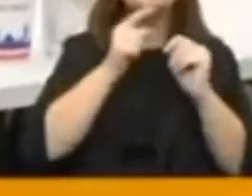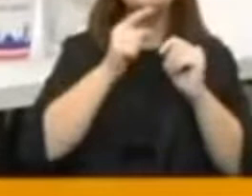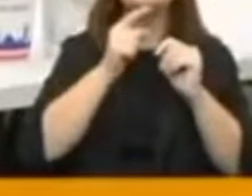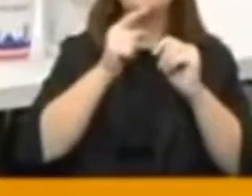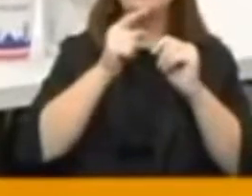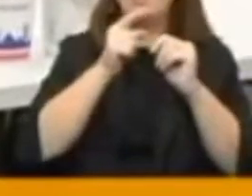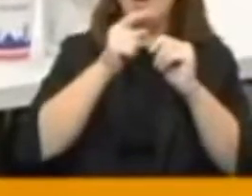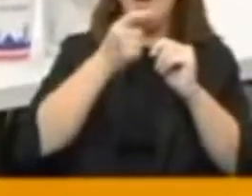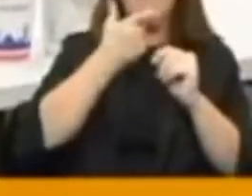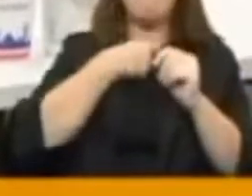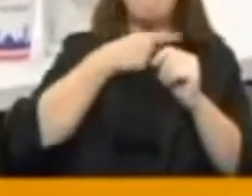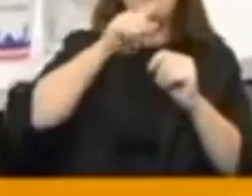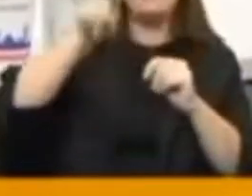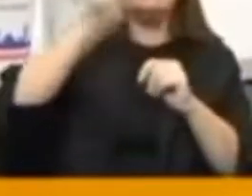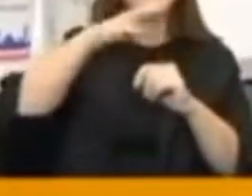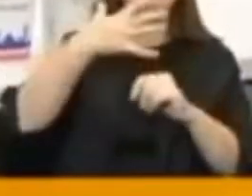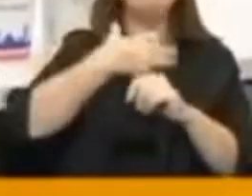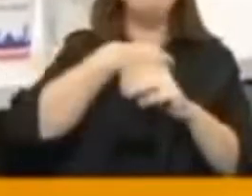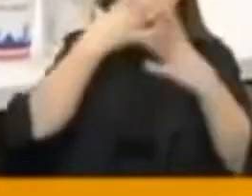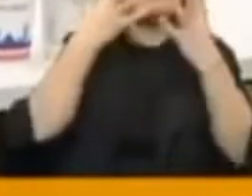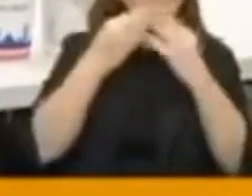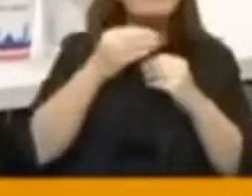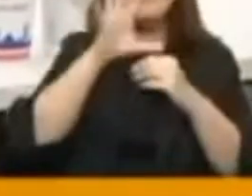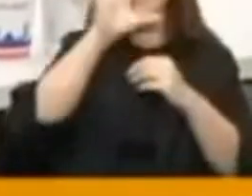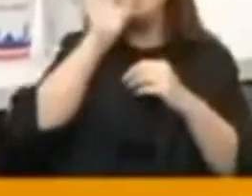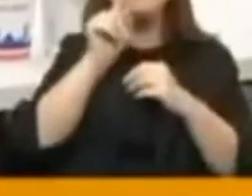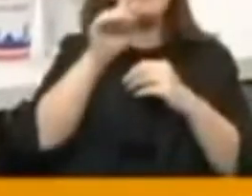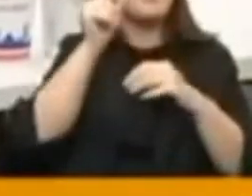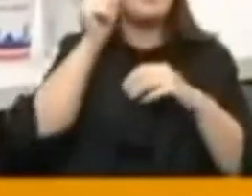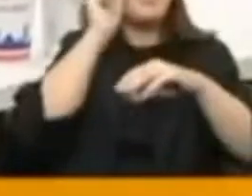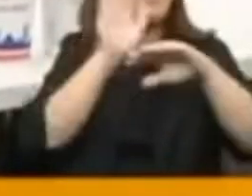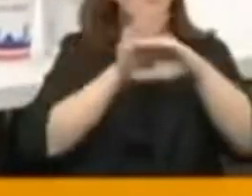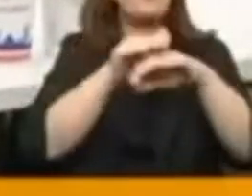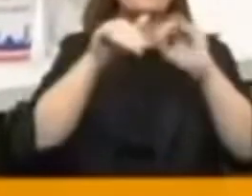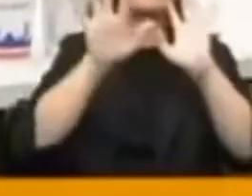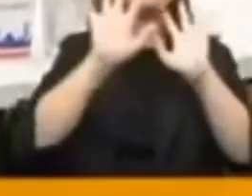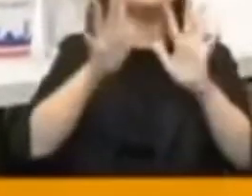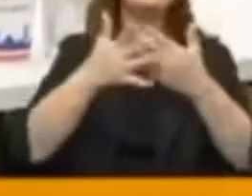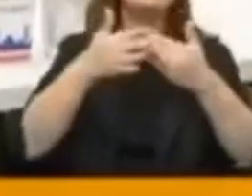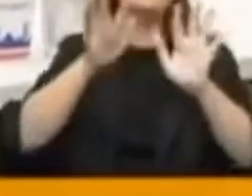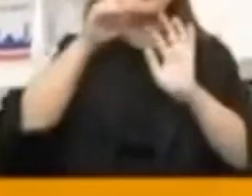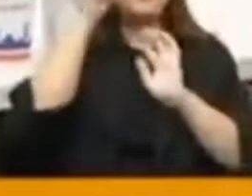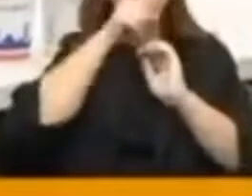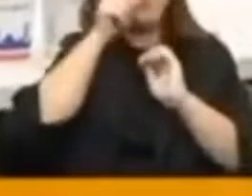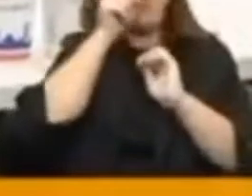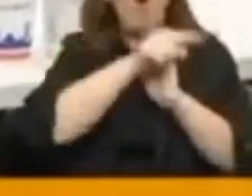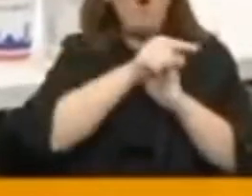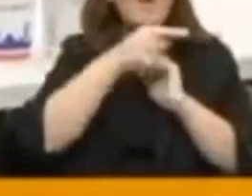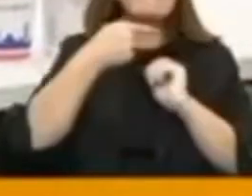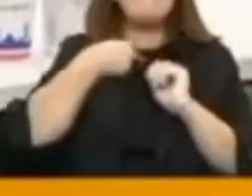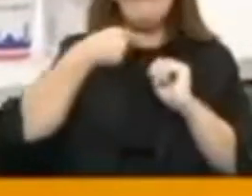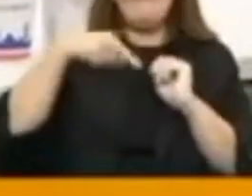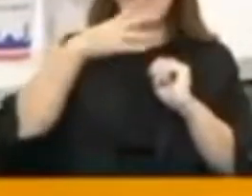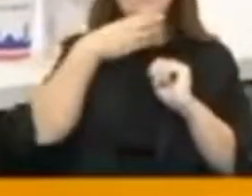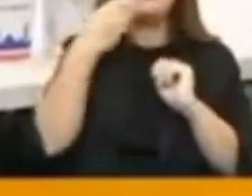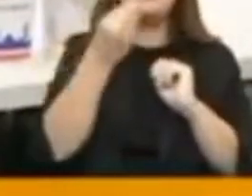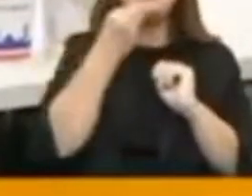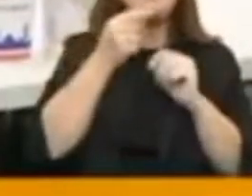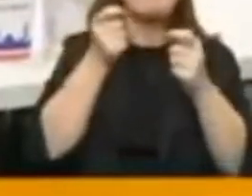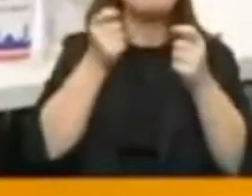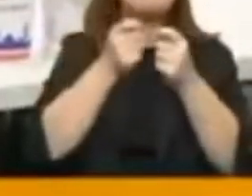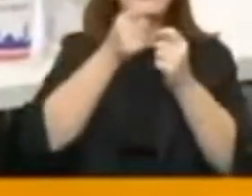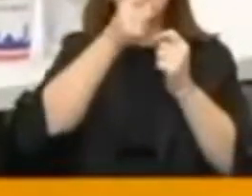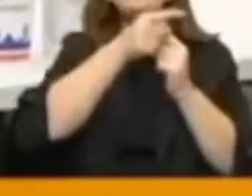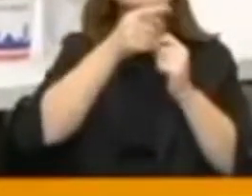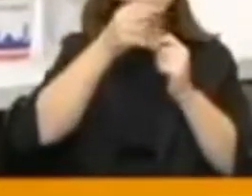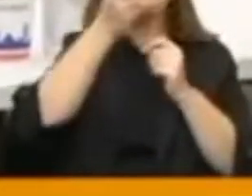Beykozlu'ya kalmalı. Beykoz Çayırımıza kimse dokunmasın. Çünkü Beykoz Çayırı'nda bizim gençliğimiz, Beykoz Çayırı'nda